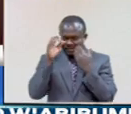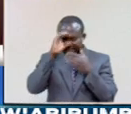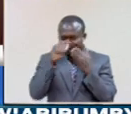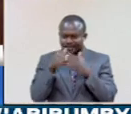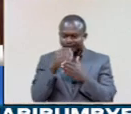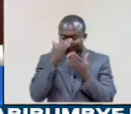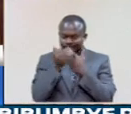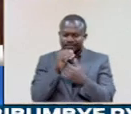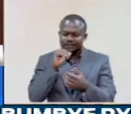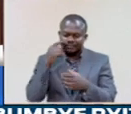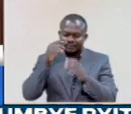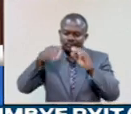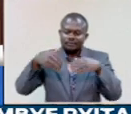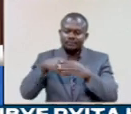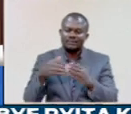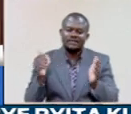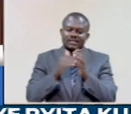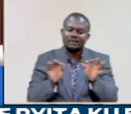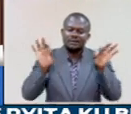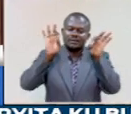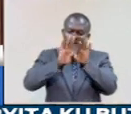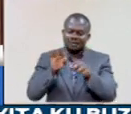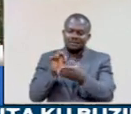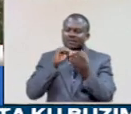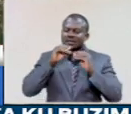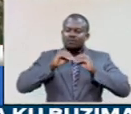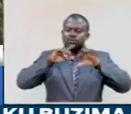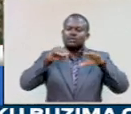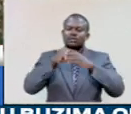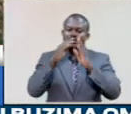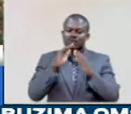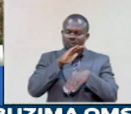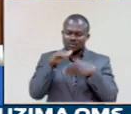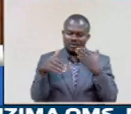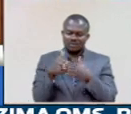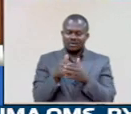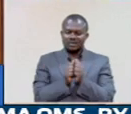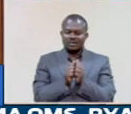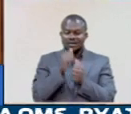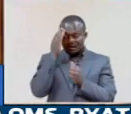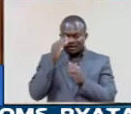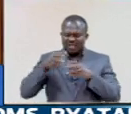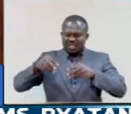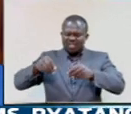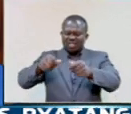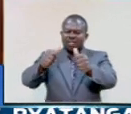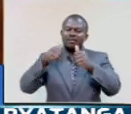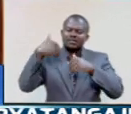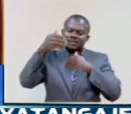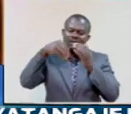nuko njya guhinga bikaba ngombwa n'ubundi ko nirwa mvoma y'amazi ngo adasandara mu nzu hose kubera bya byondo nirirwagamo